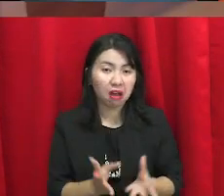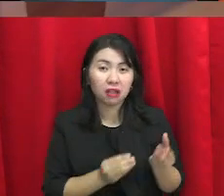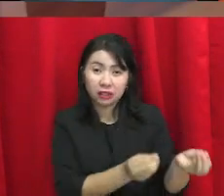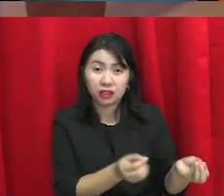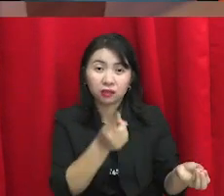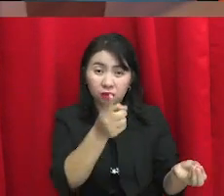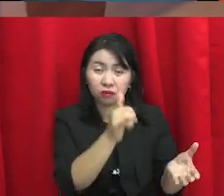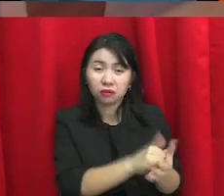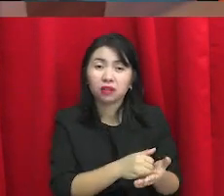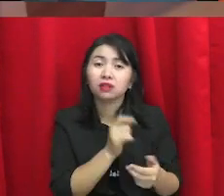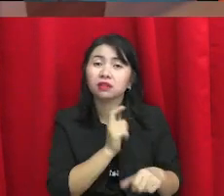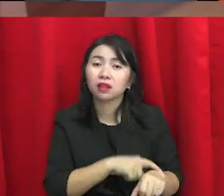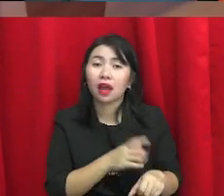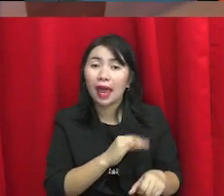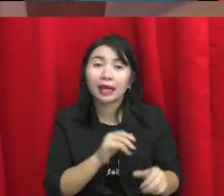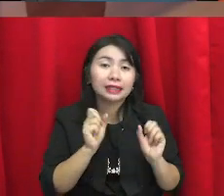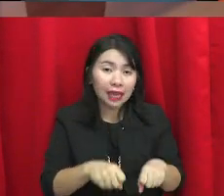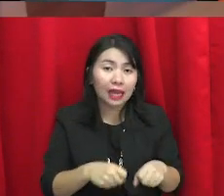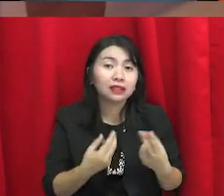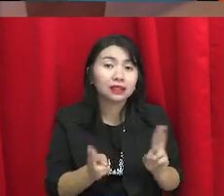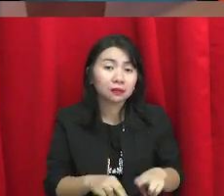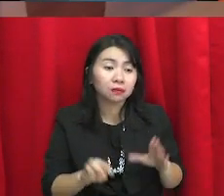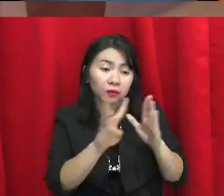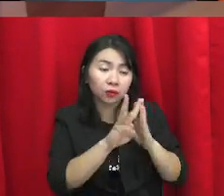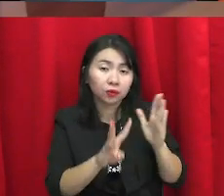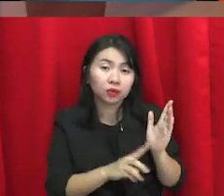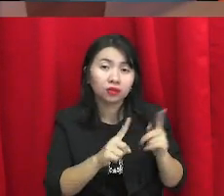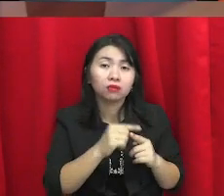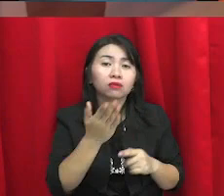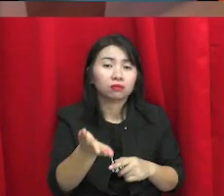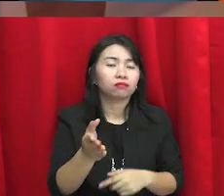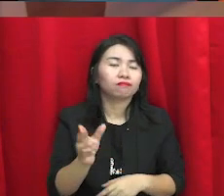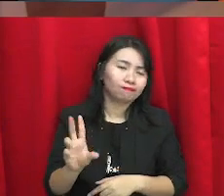pwede nyo gawing will sa buhay ko. Nakuha nyo yung point?